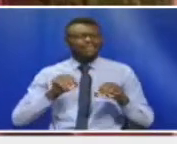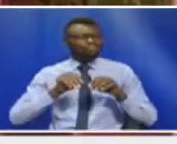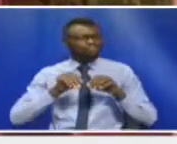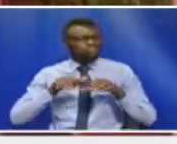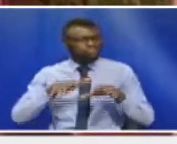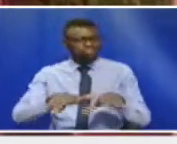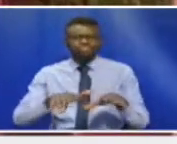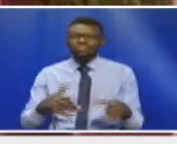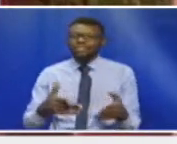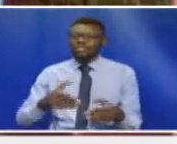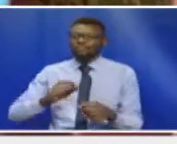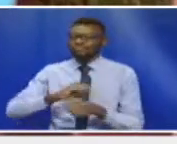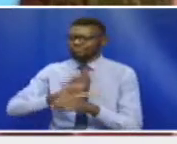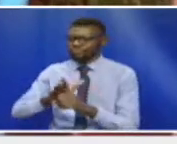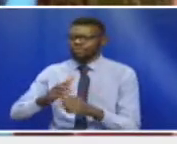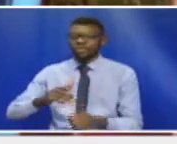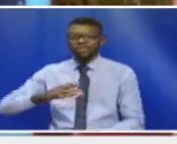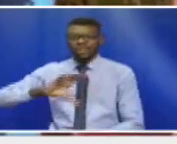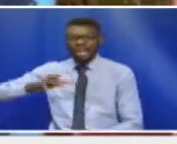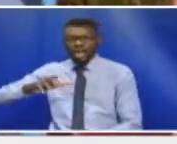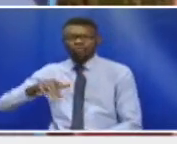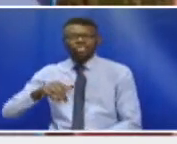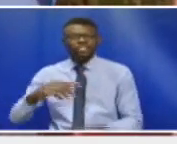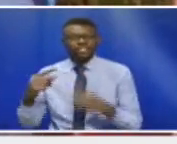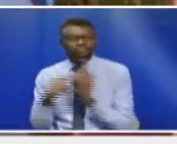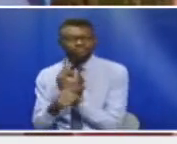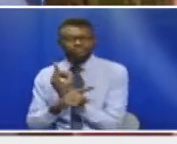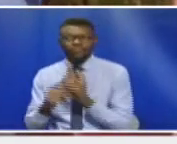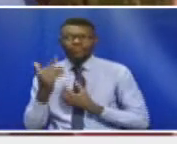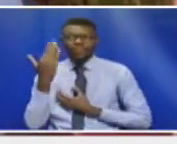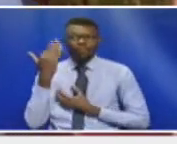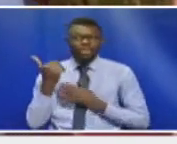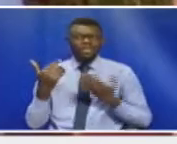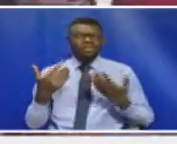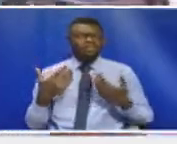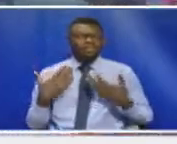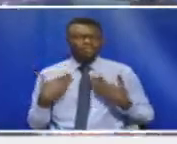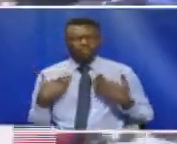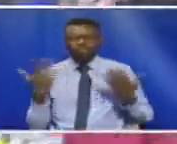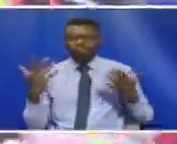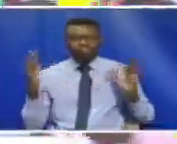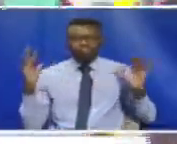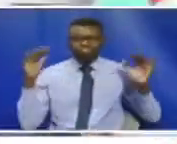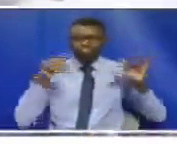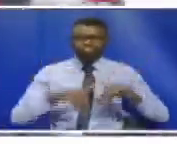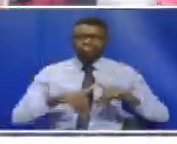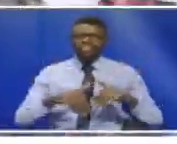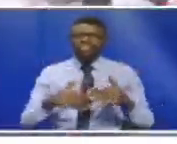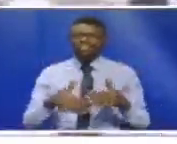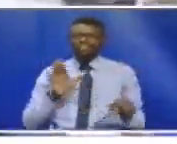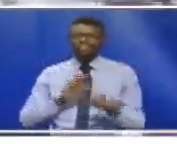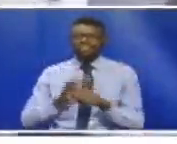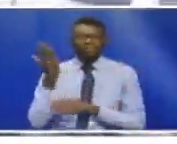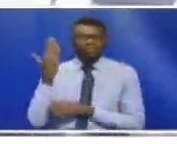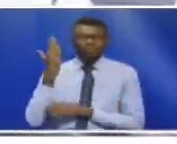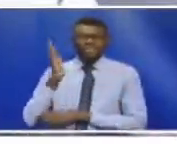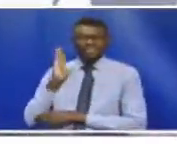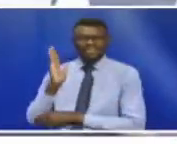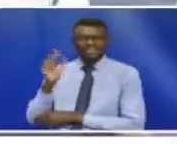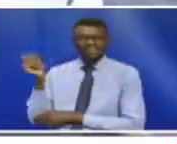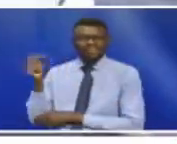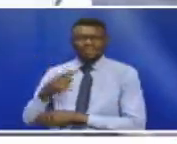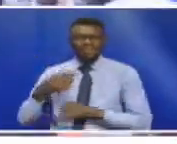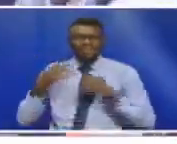counties occasioned by unrestricted gatherings and congregations. Baada ya hotuba ya Rais mwezi